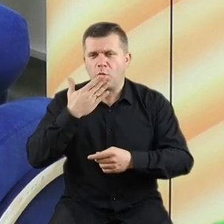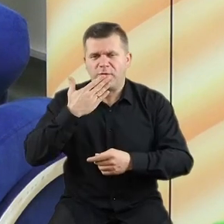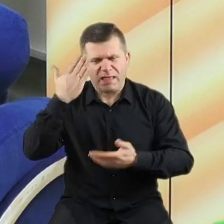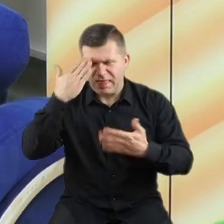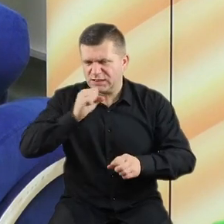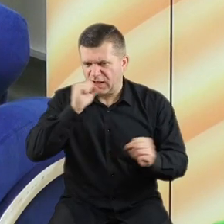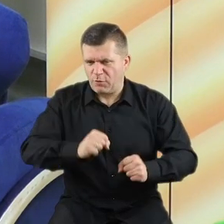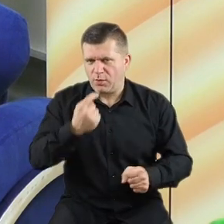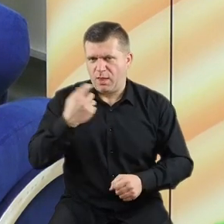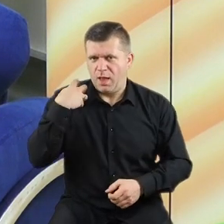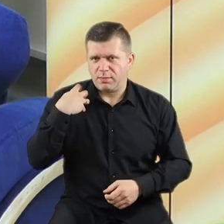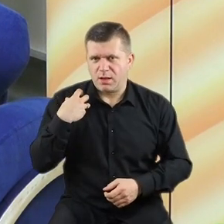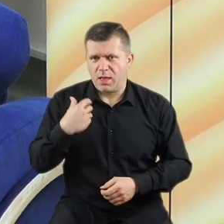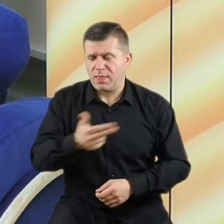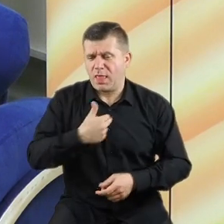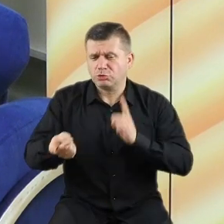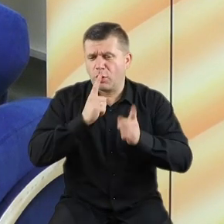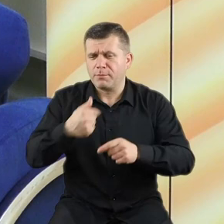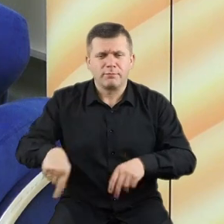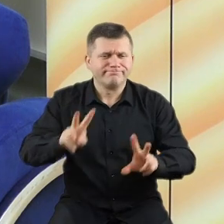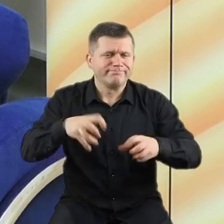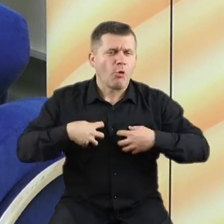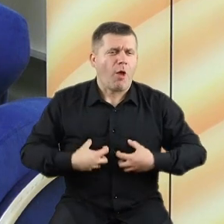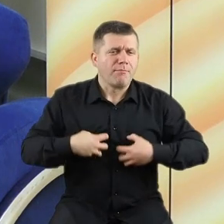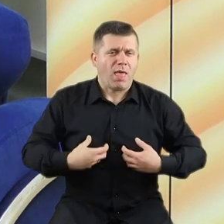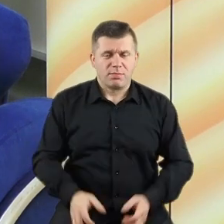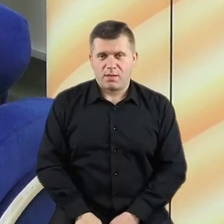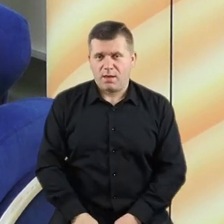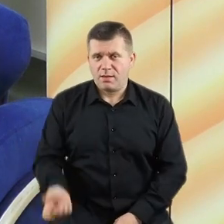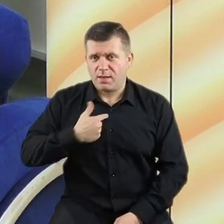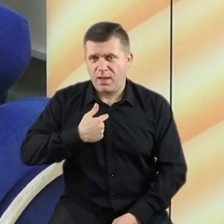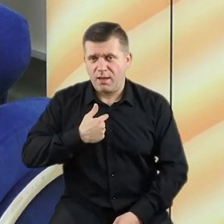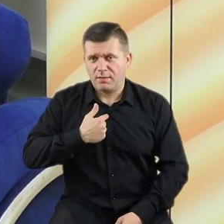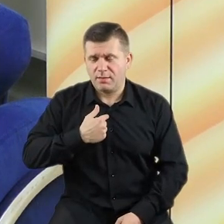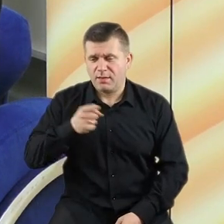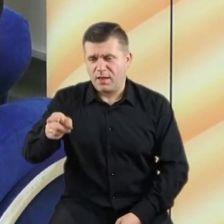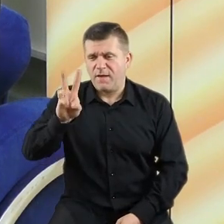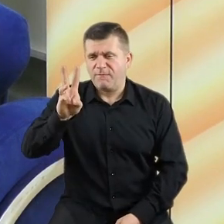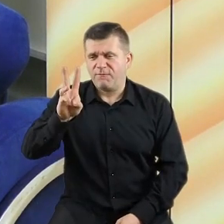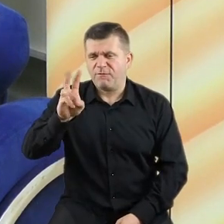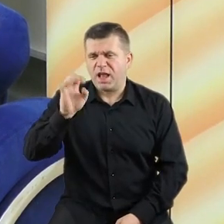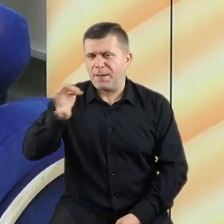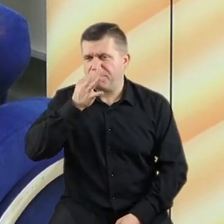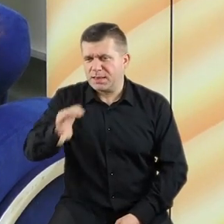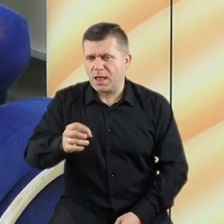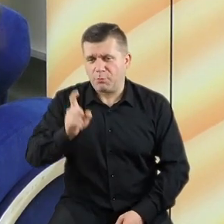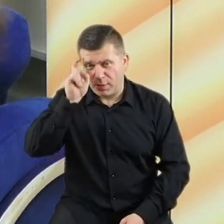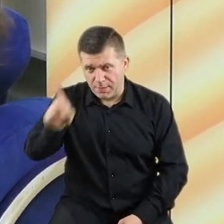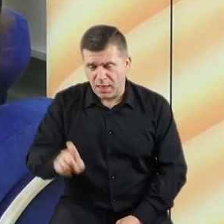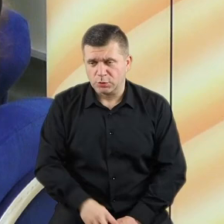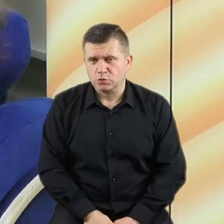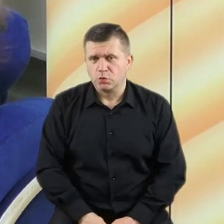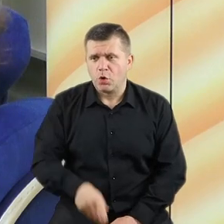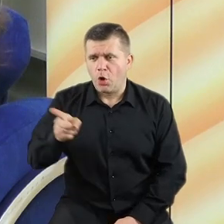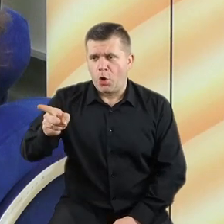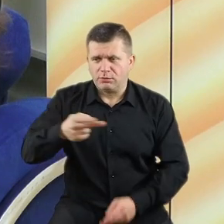zna w ogóle angielskiego. I w ogóle nasza rozmowa to była komedia. Dlatego, że tak, ja zadawałam panu Wikowi pytanie po niemiecku.